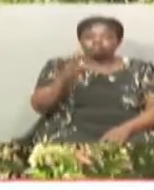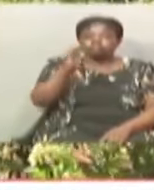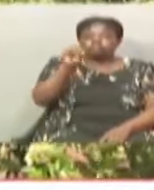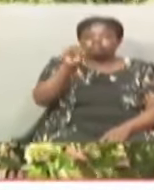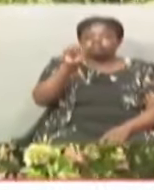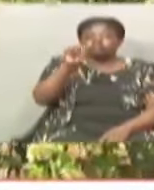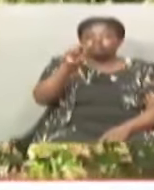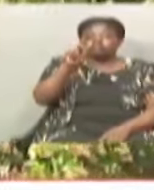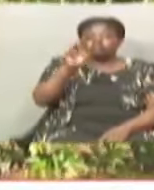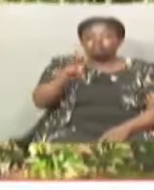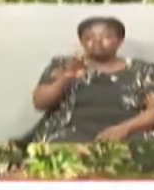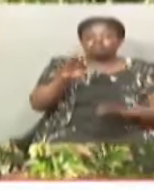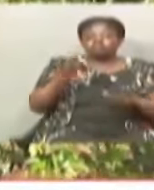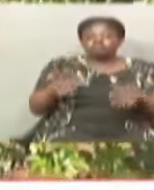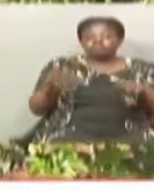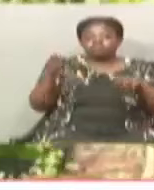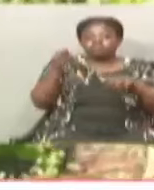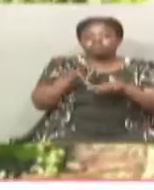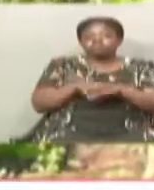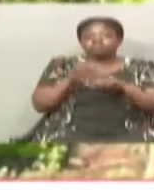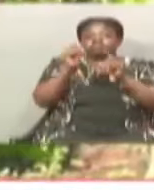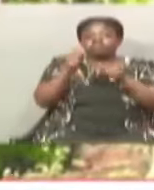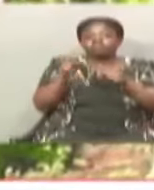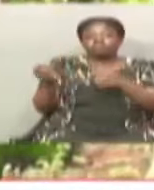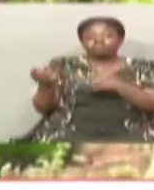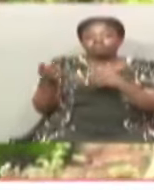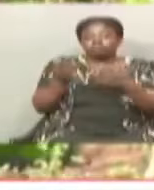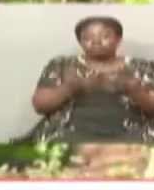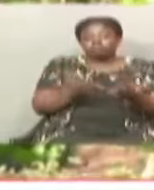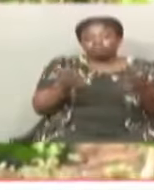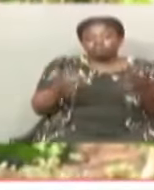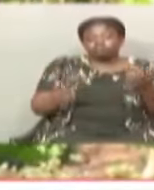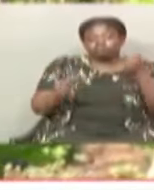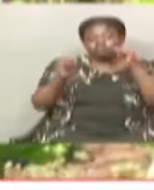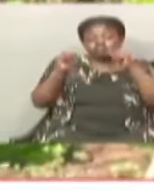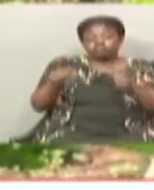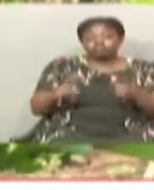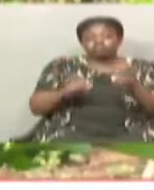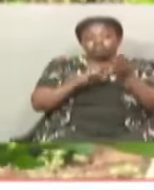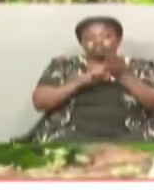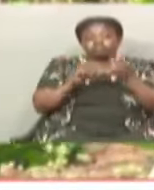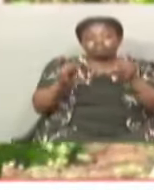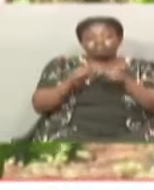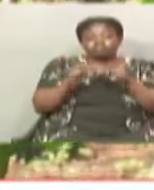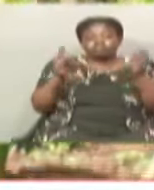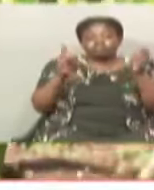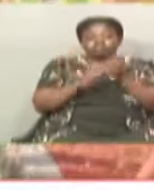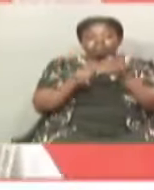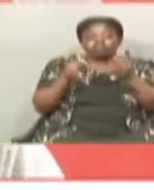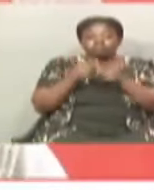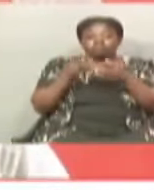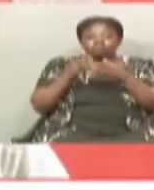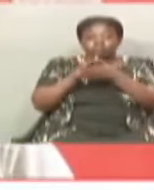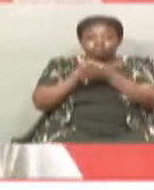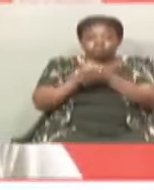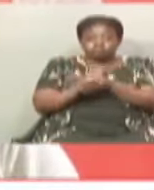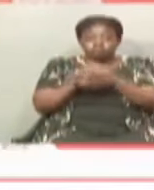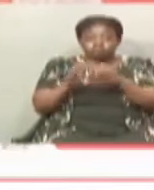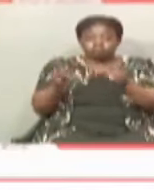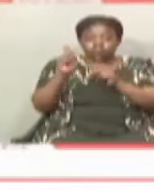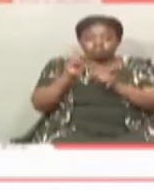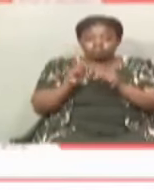wabasandeko Mixed Farm agamba nti yaleese obukodyo obujja bw'osobola okweyisa n'ofuna mu kulima obutunda. Abantu babere